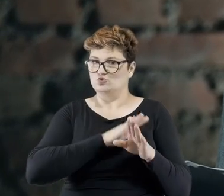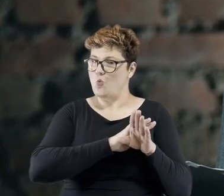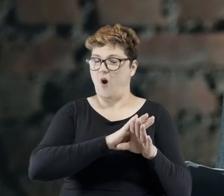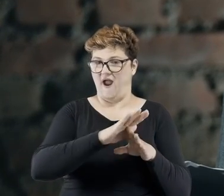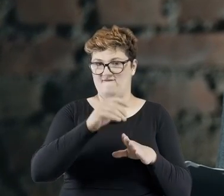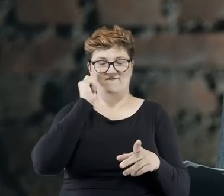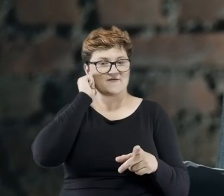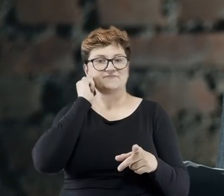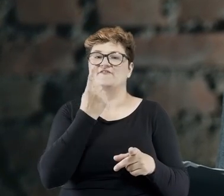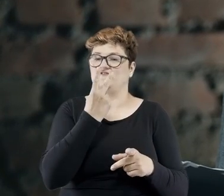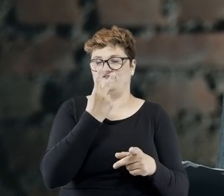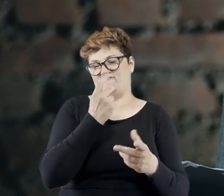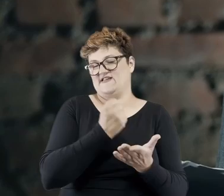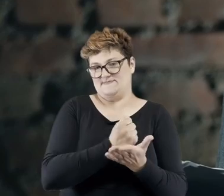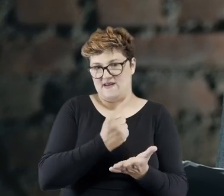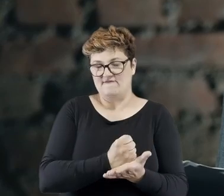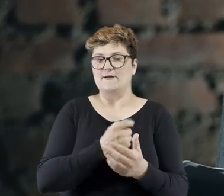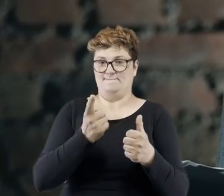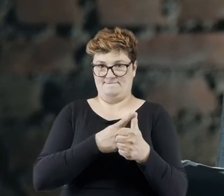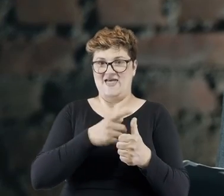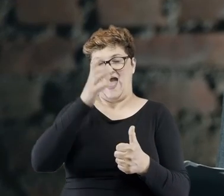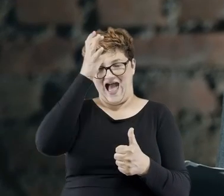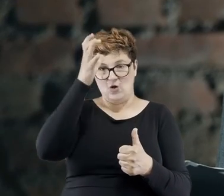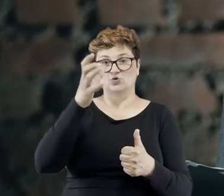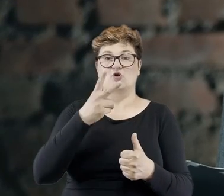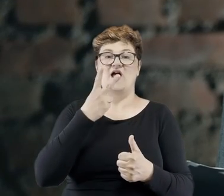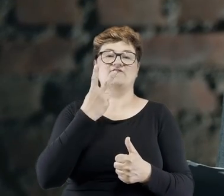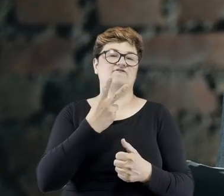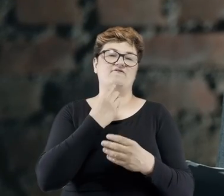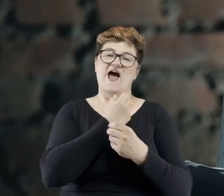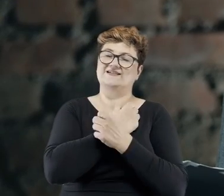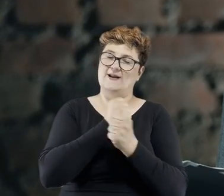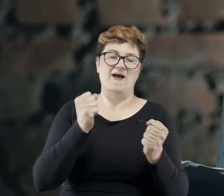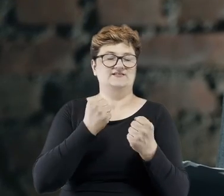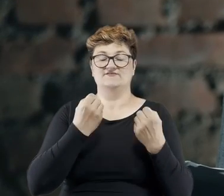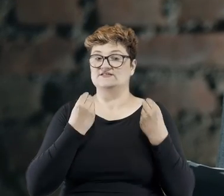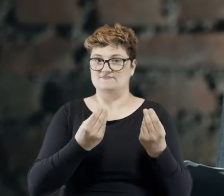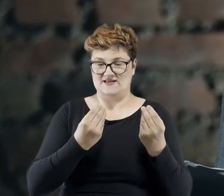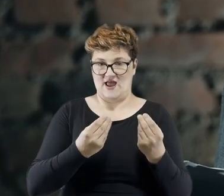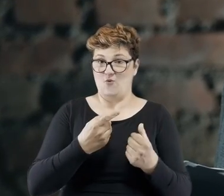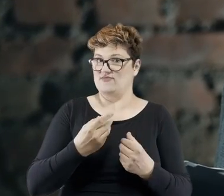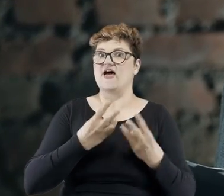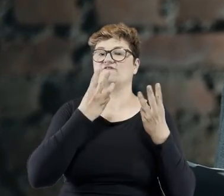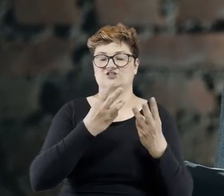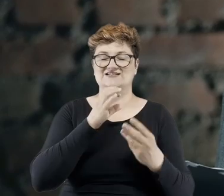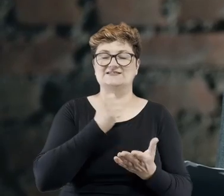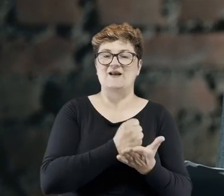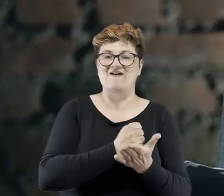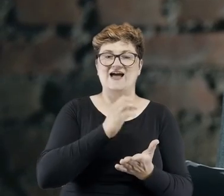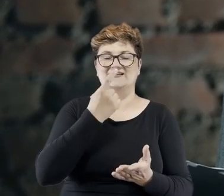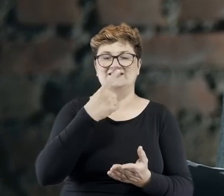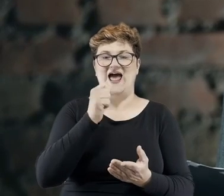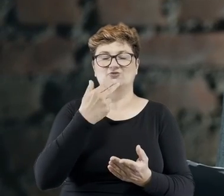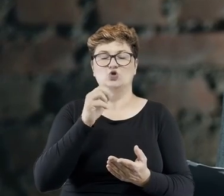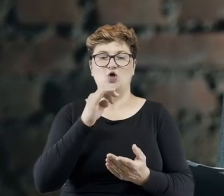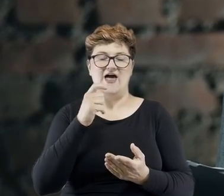zasłynęła z dwóch spraw. Po pierwsze była autorką dwóch wspaniałych dramatów, z których najważniejsza jest sprawa Dantona. Oba